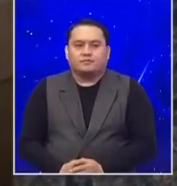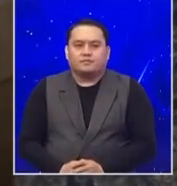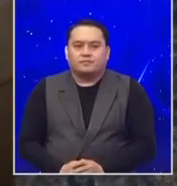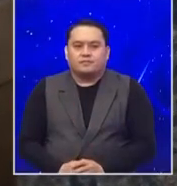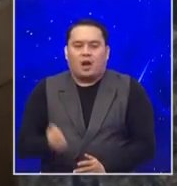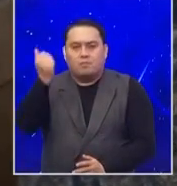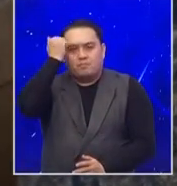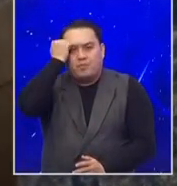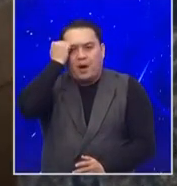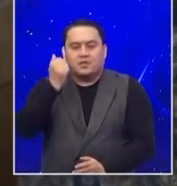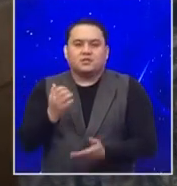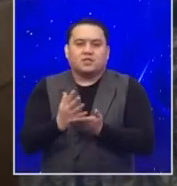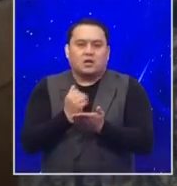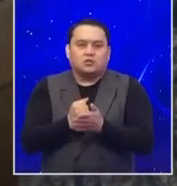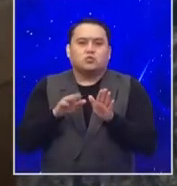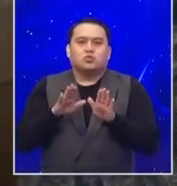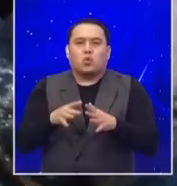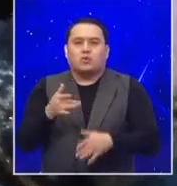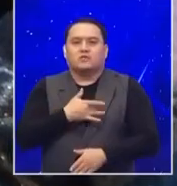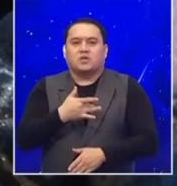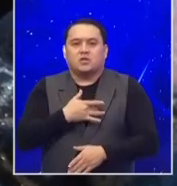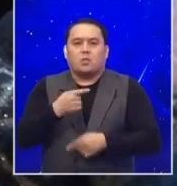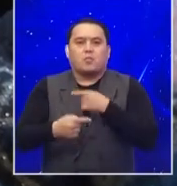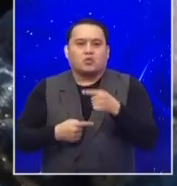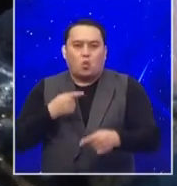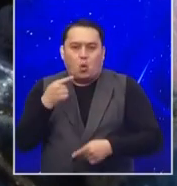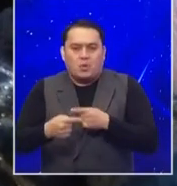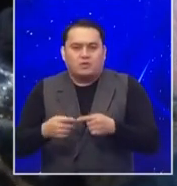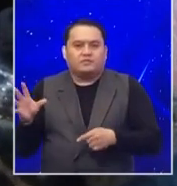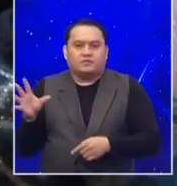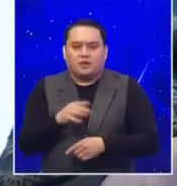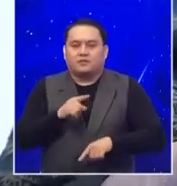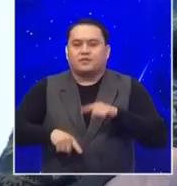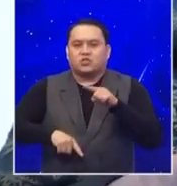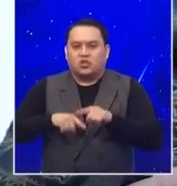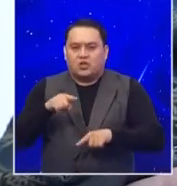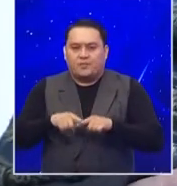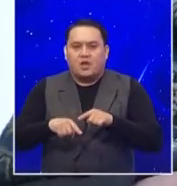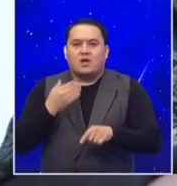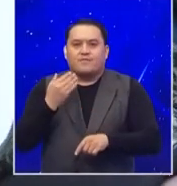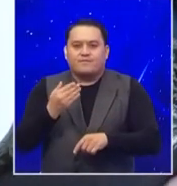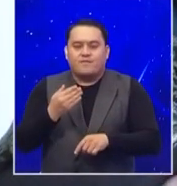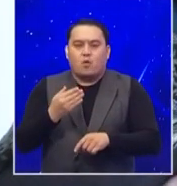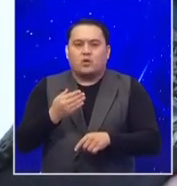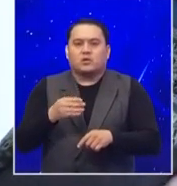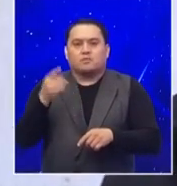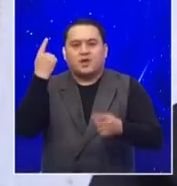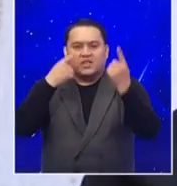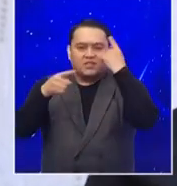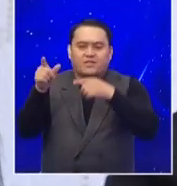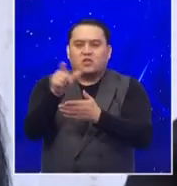Память о Куате Теребаеве хранится не только в сердцах его потомков, но всех соотечественников. А его самобытные